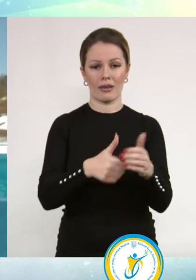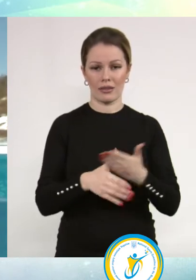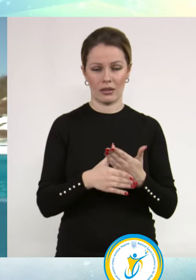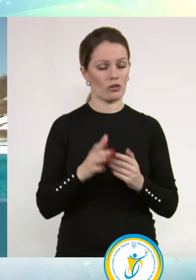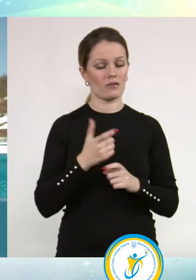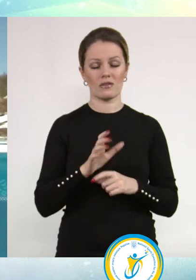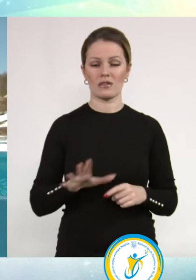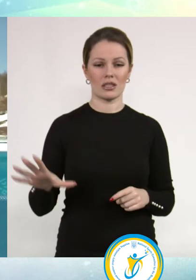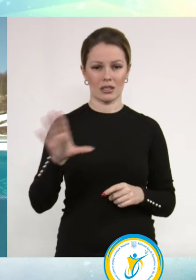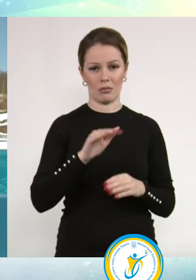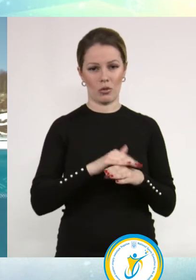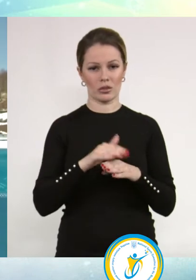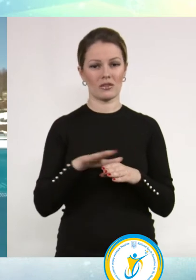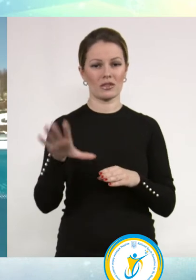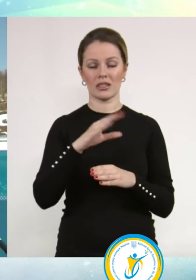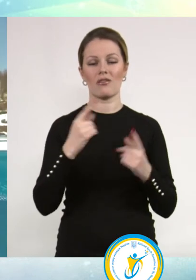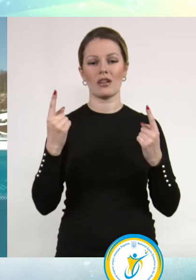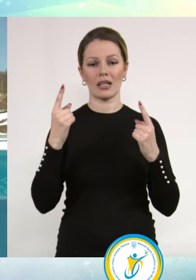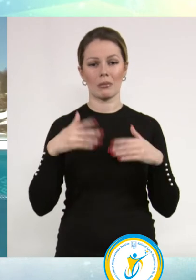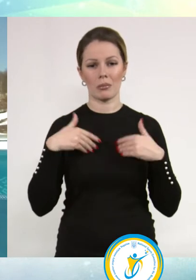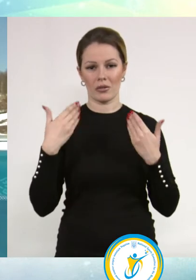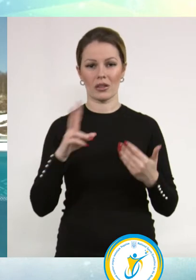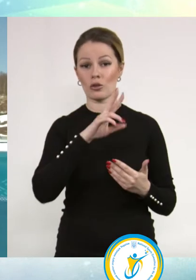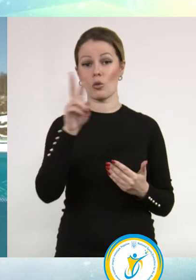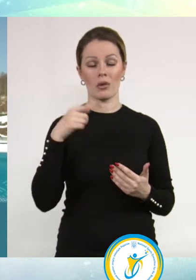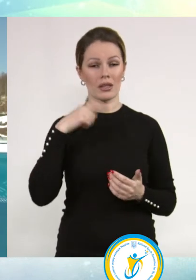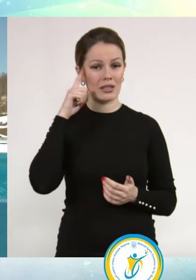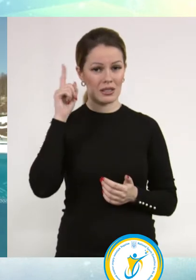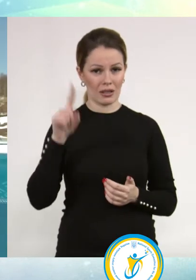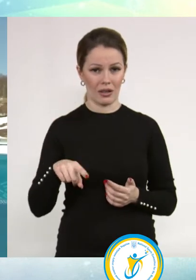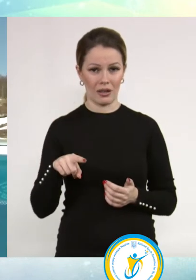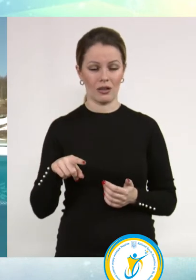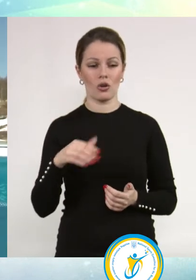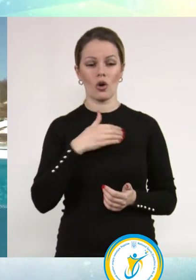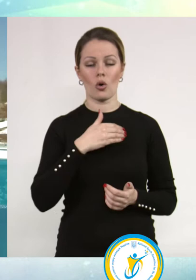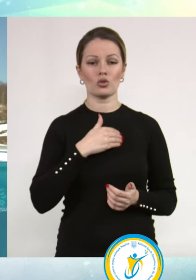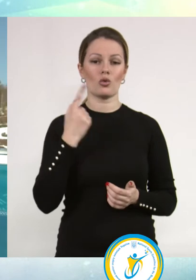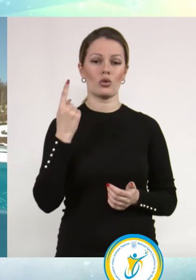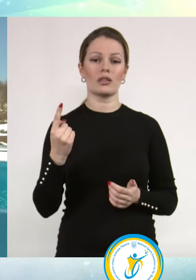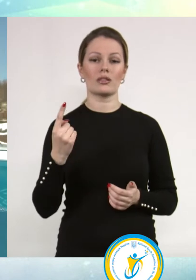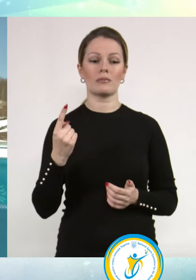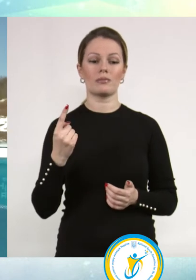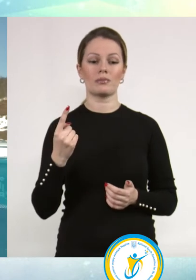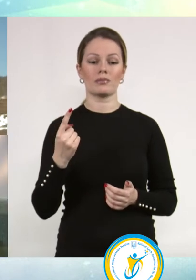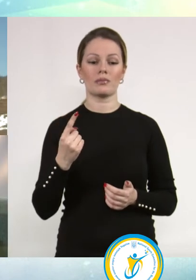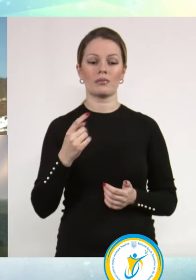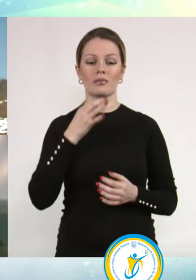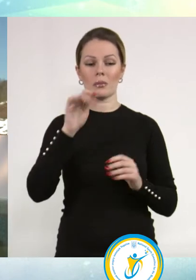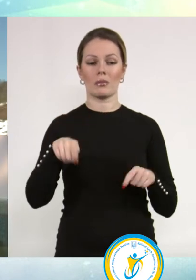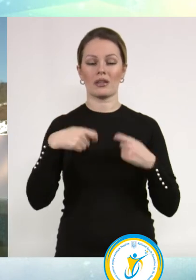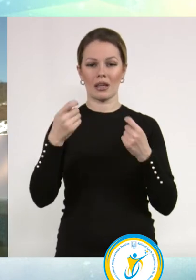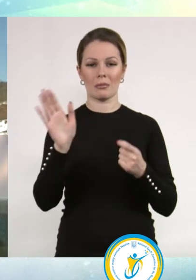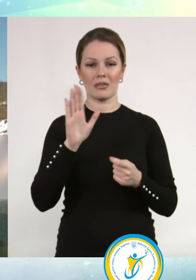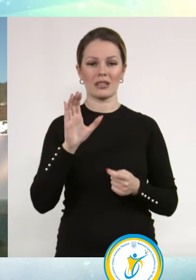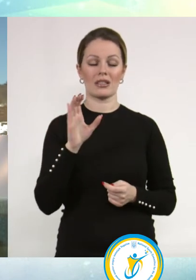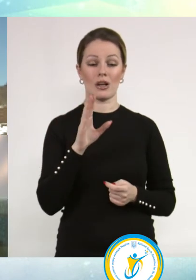молодці. Всім великий привіт, всім, хто мене знає. Хочу один привіт передати Санечці